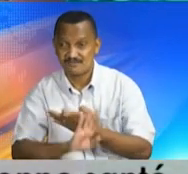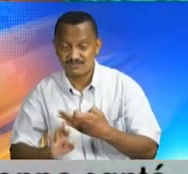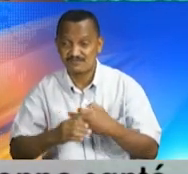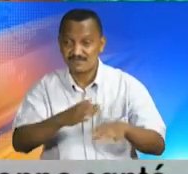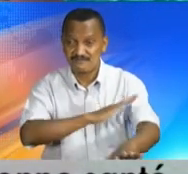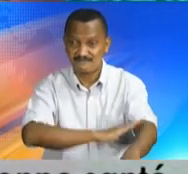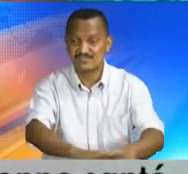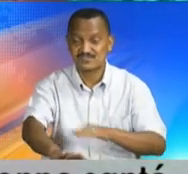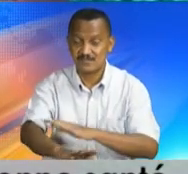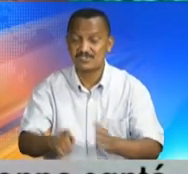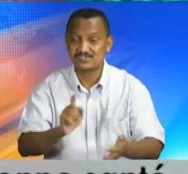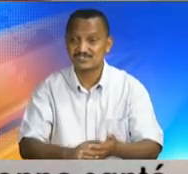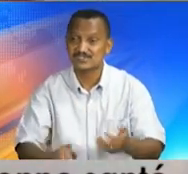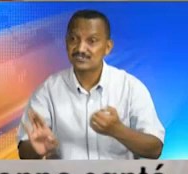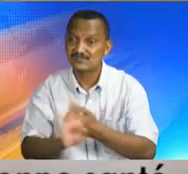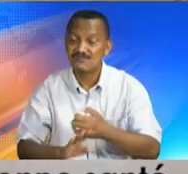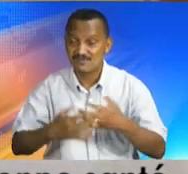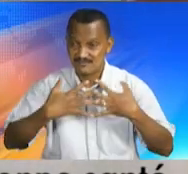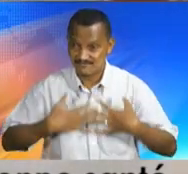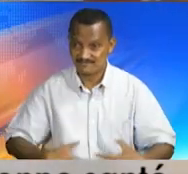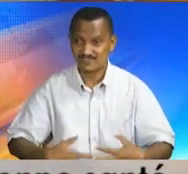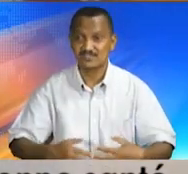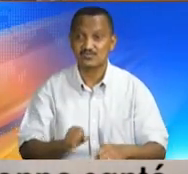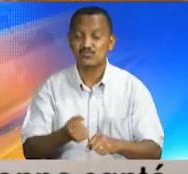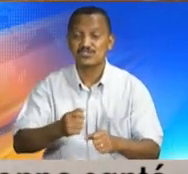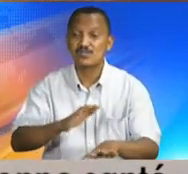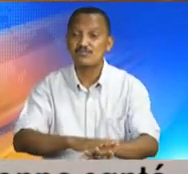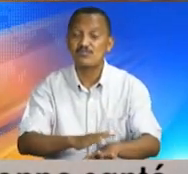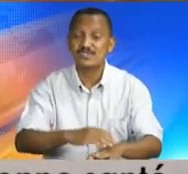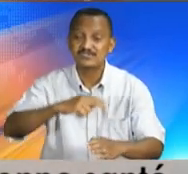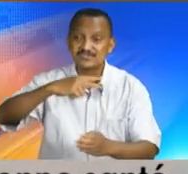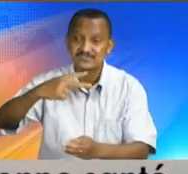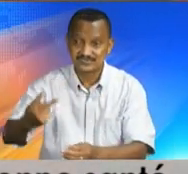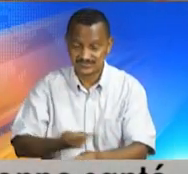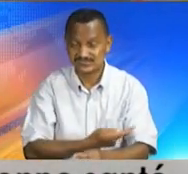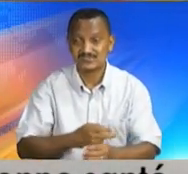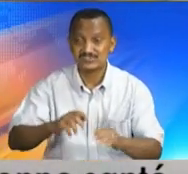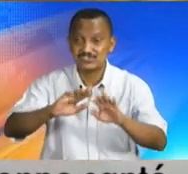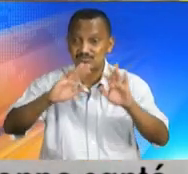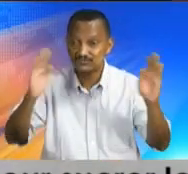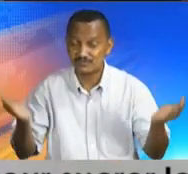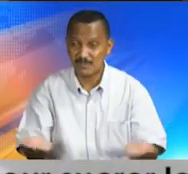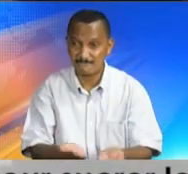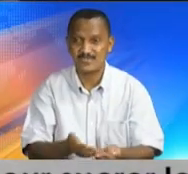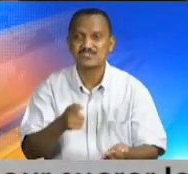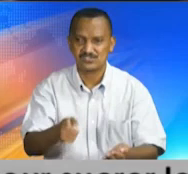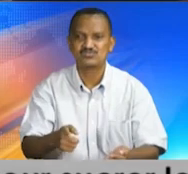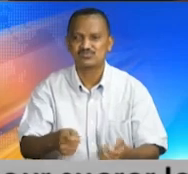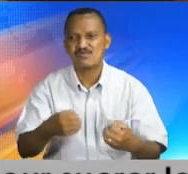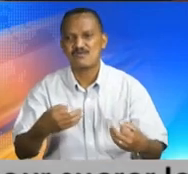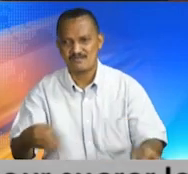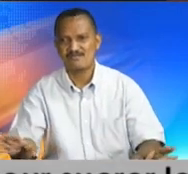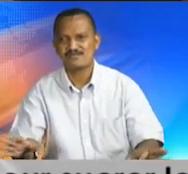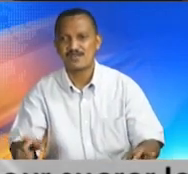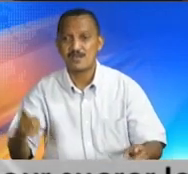ho fanamafisana ny hery fiarovany ny vatana, indrindra manoloana ny valina aretina amin'ny ankapobeny no ampiasain'ireo mpanjifa ny vokatra Tantely. Taloha izay aloha